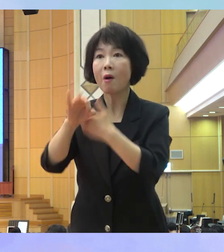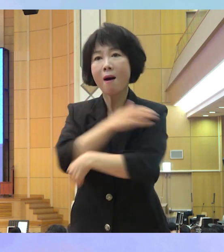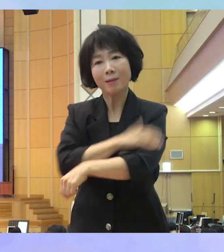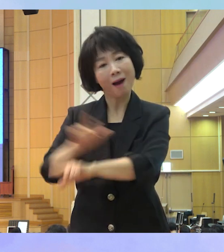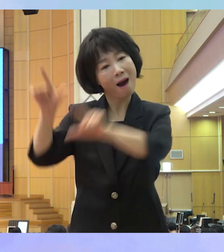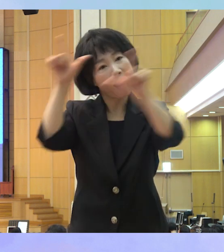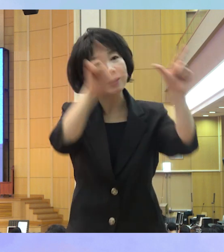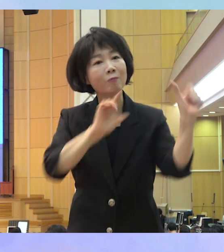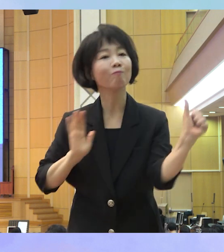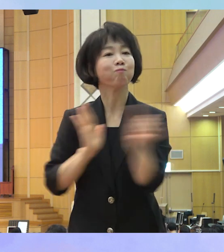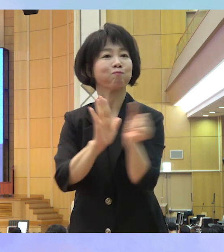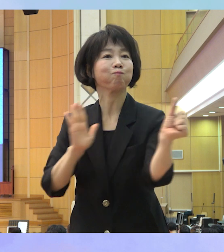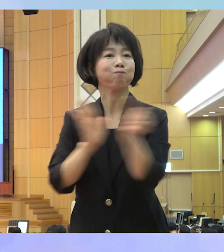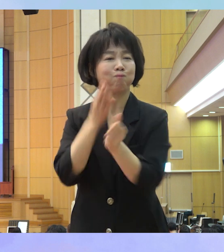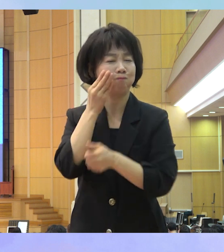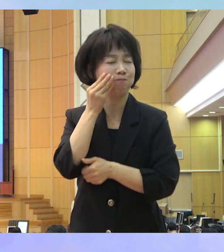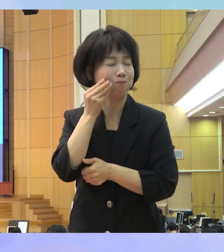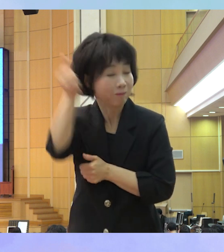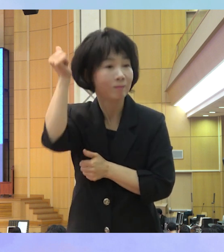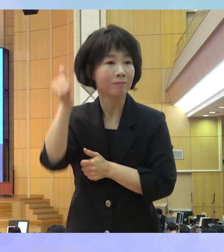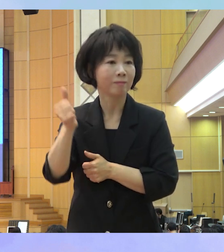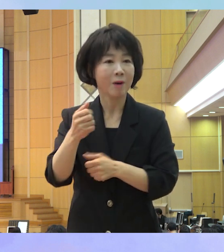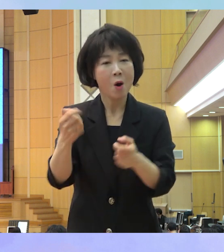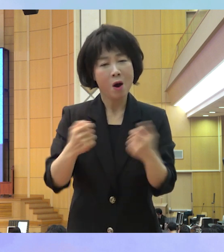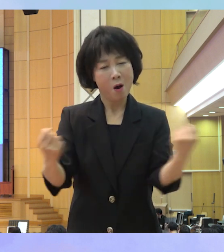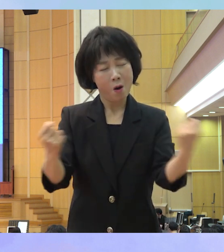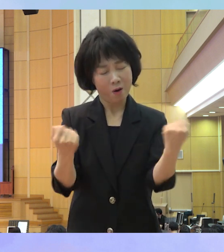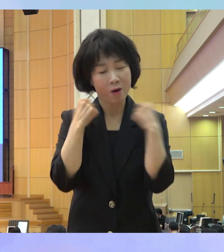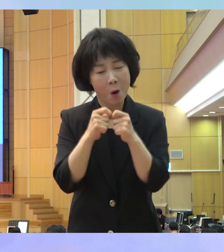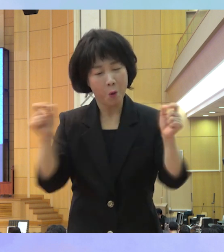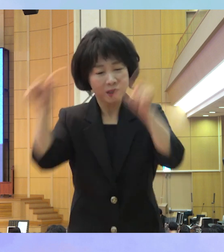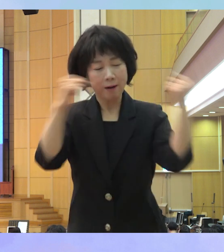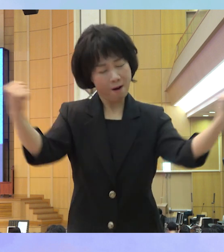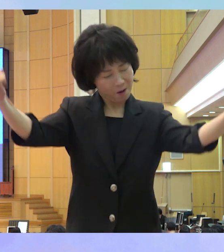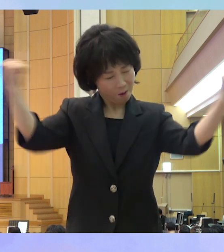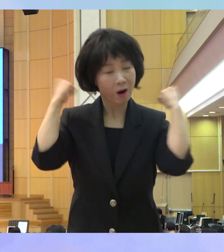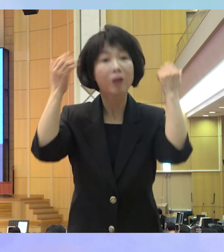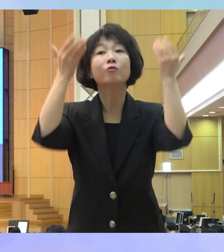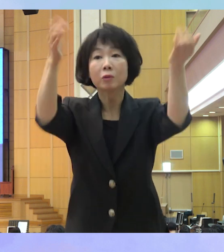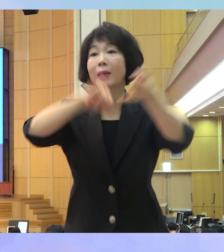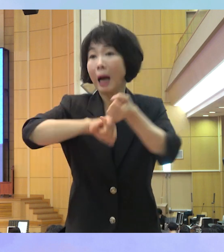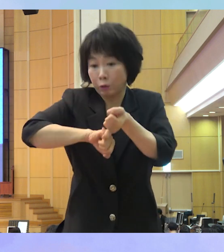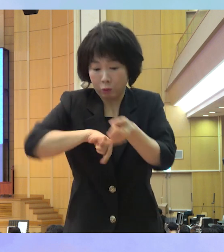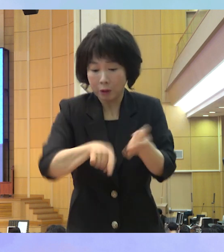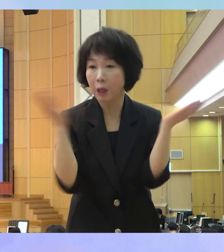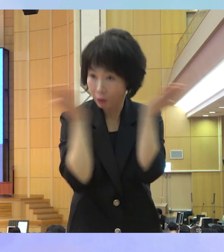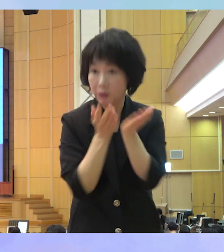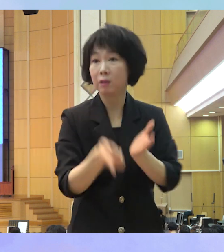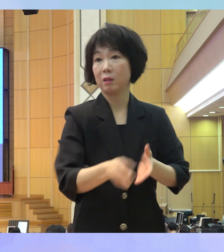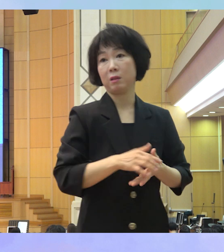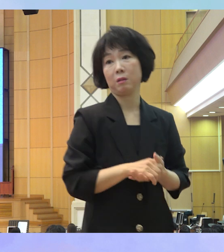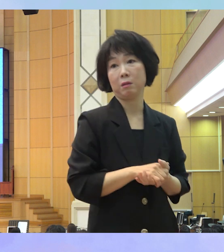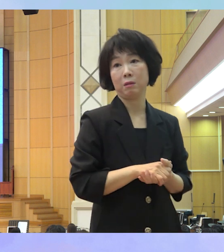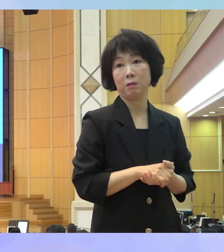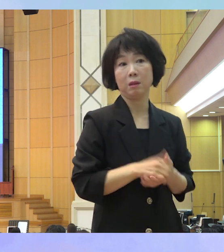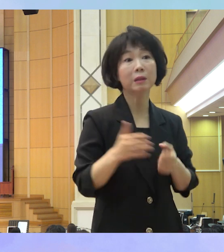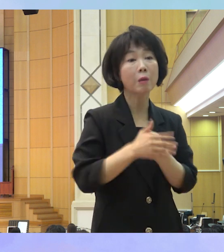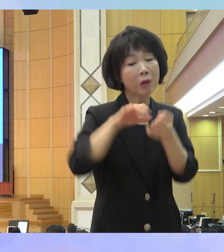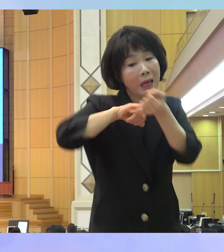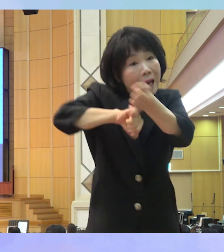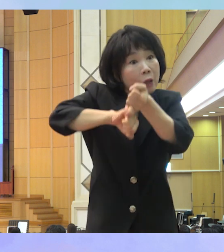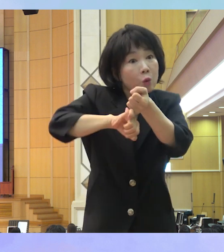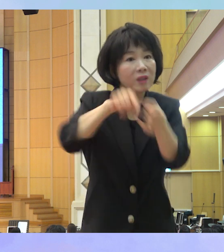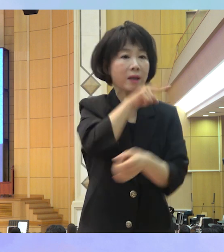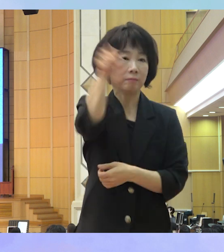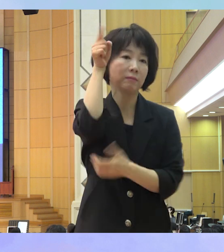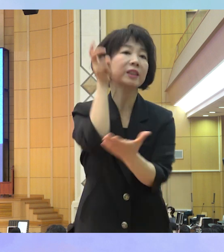살게 만들고 그리고 또 장수하게 하신다 라는 거예요. 그래서 약속이 있는